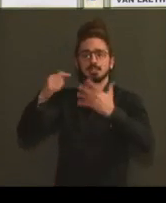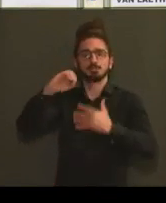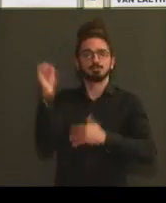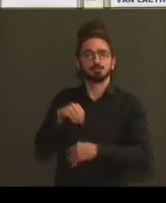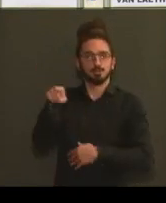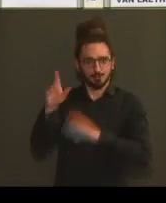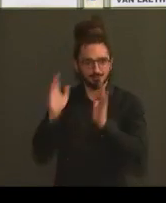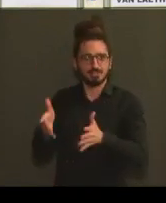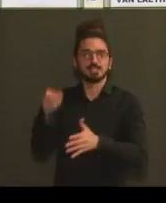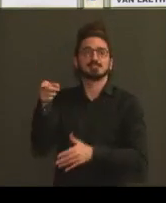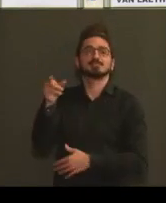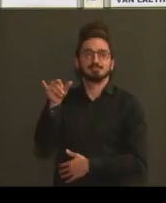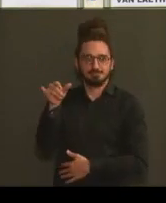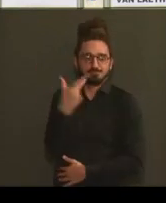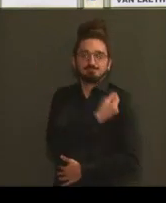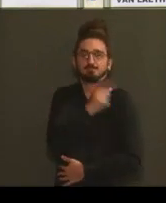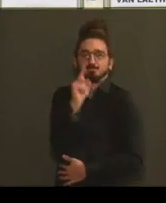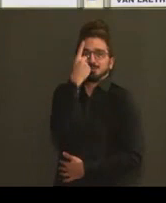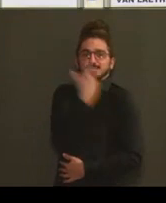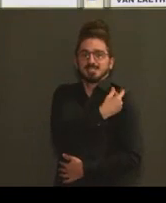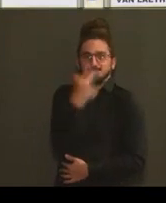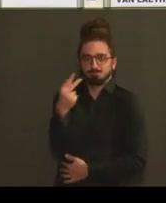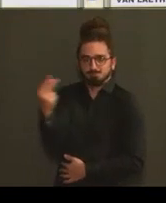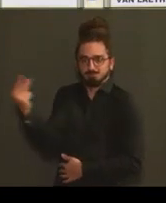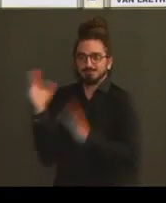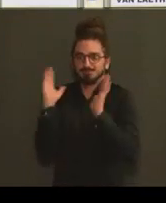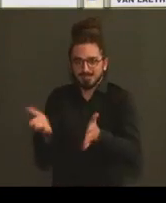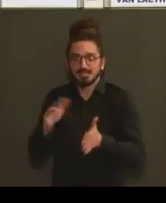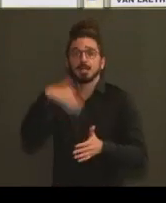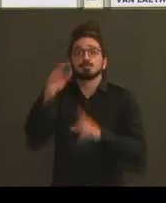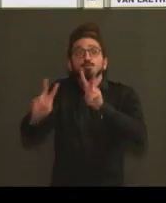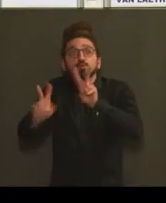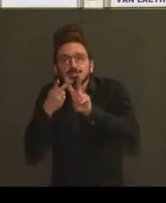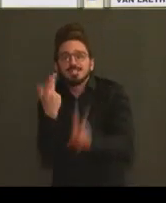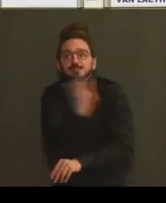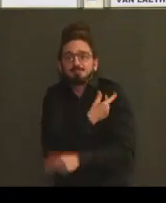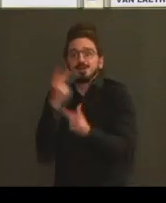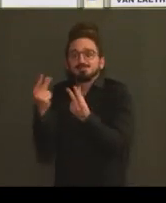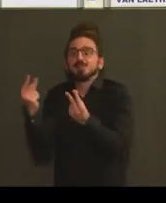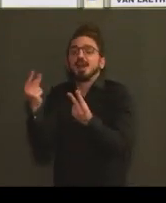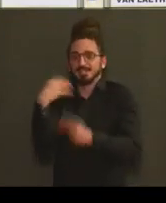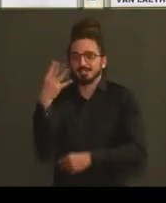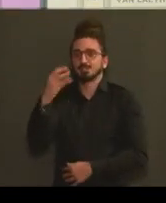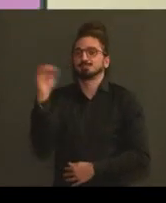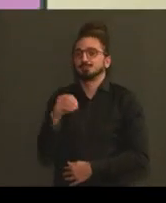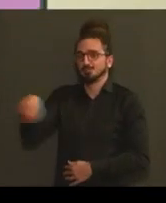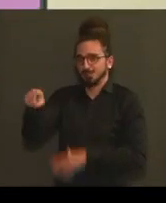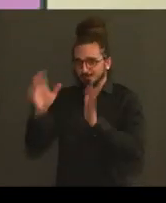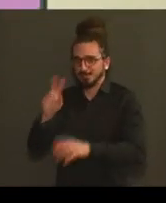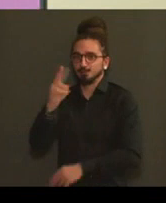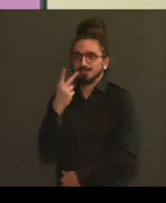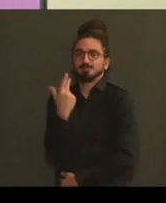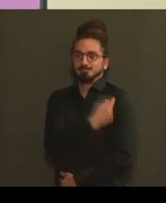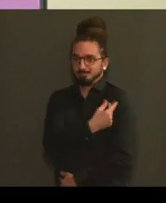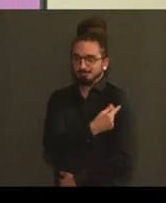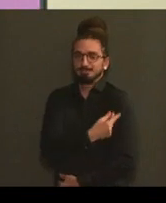14% qui ont reçu une deuxième vaccination. Thème habituel du vendredi, les maisons de repos et de soins. Et là, on